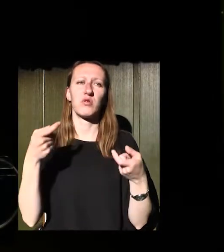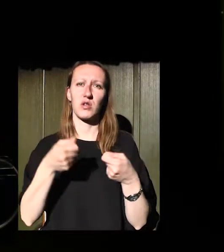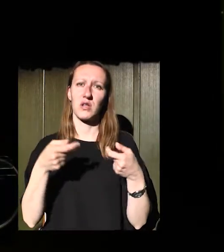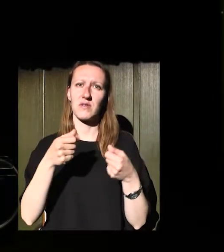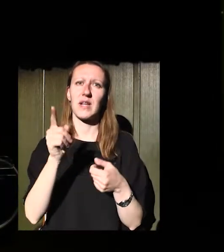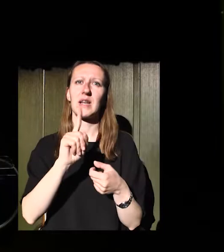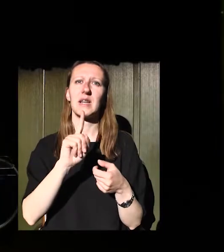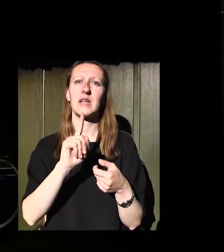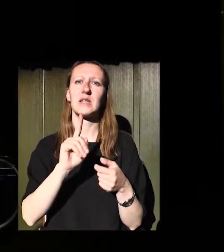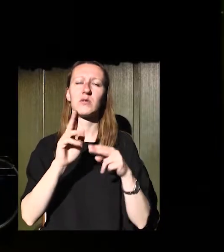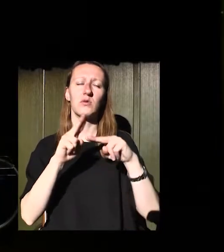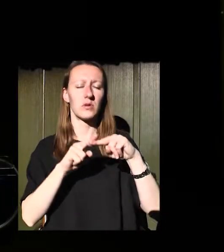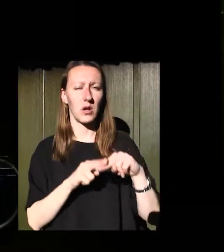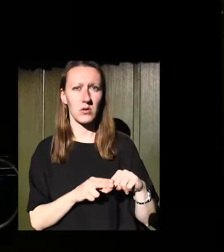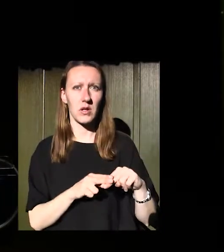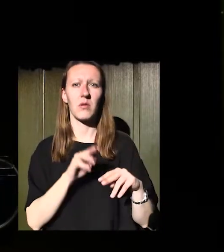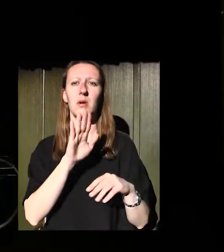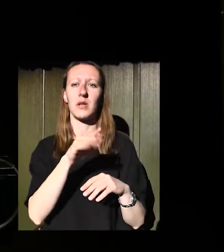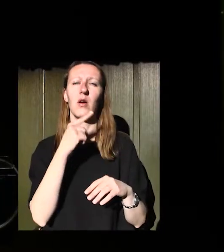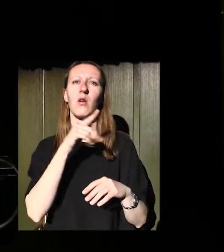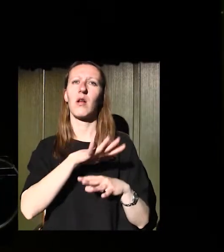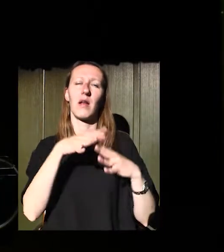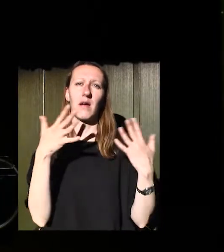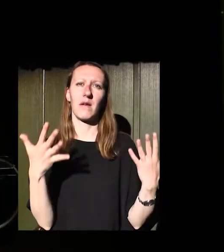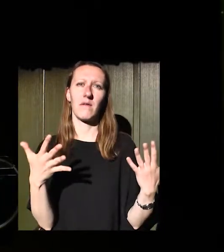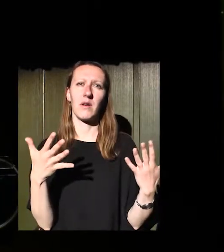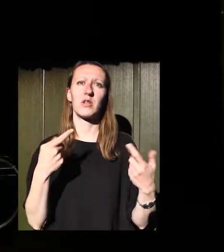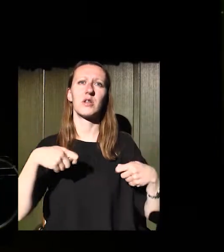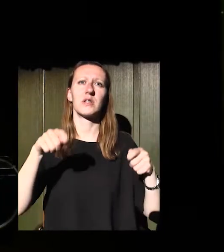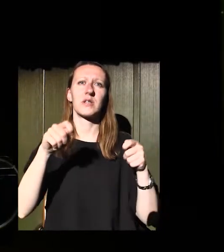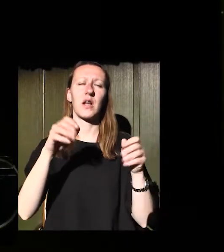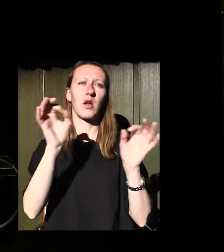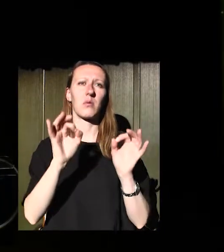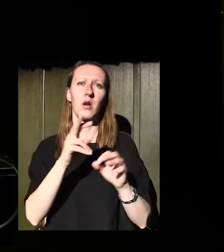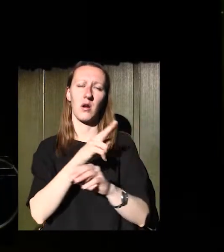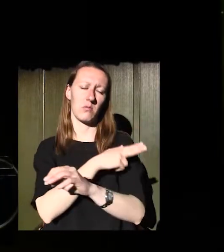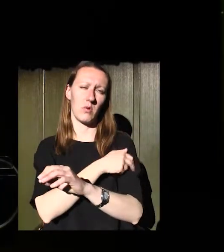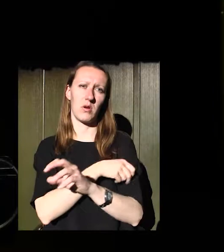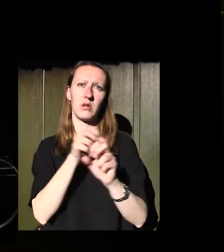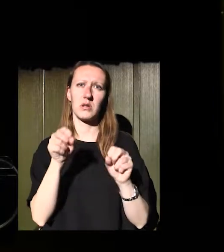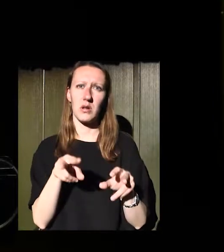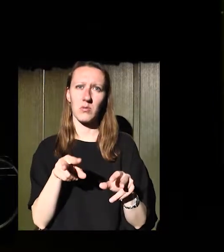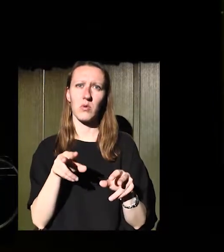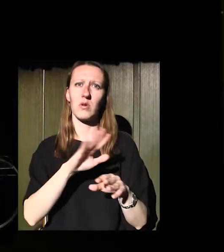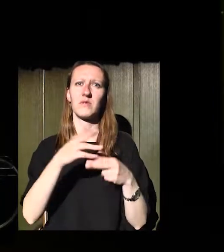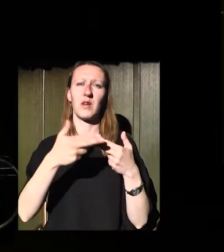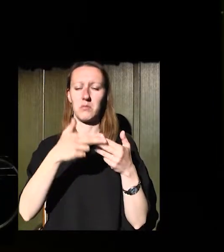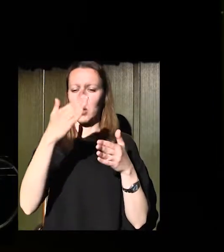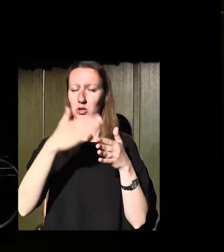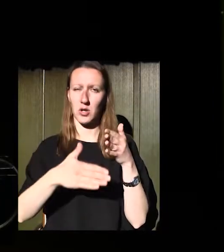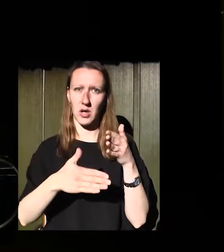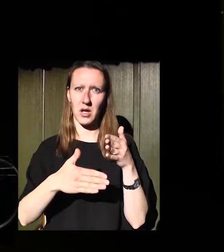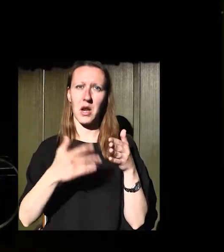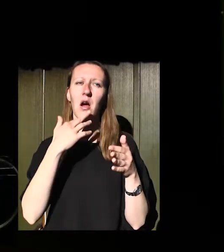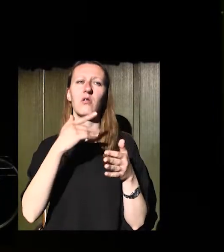započete investicije nisu zaustavljene, pa je tako i ona najveća, izgradnja i opremanje Opće bolnice Pula sve bliža